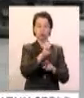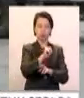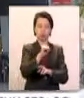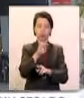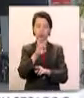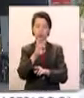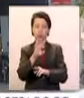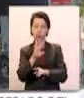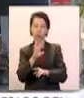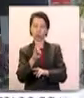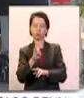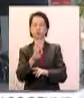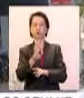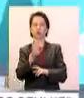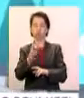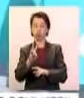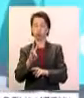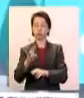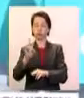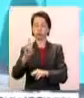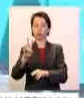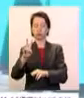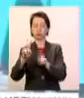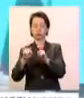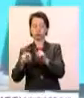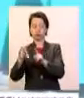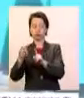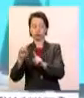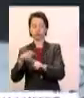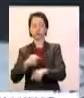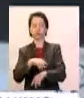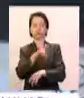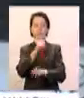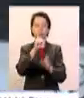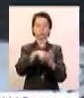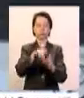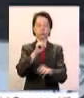97 RM2.50 seliter dan diesel RM2.18 seliter.